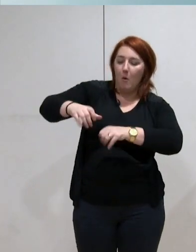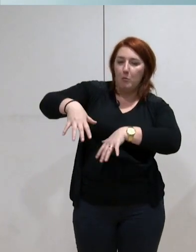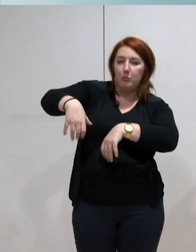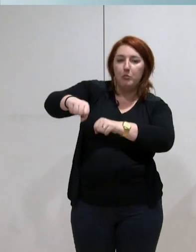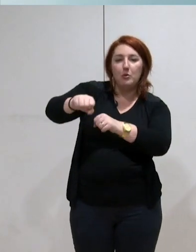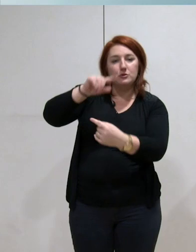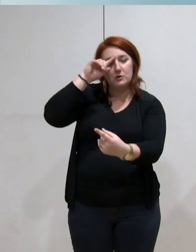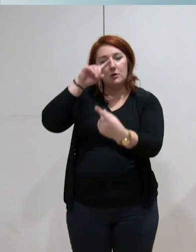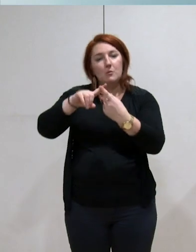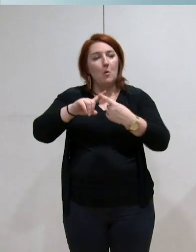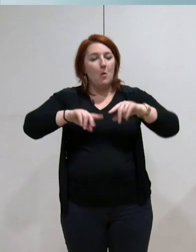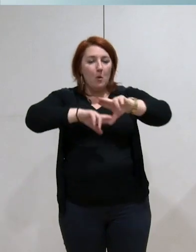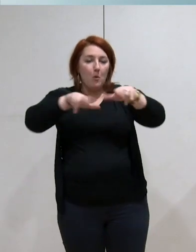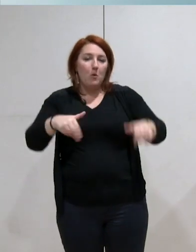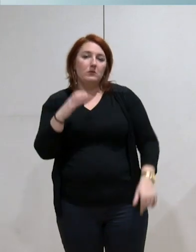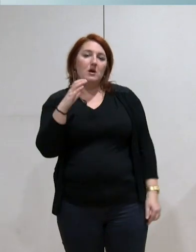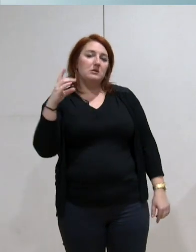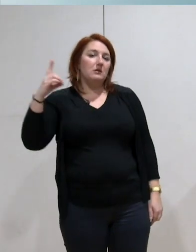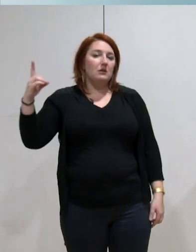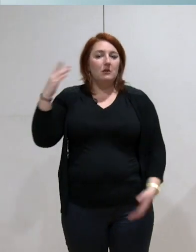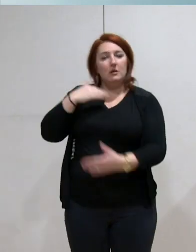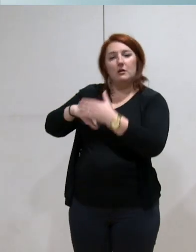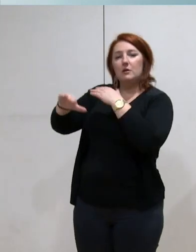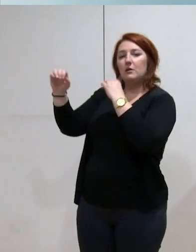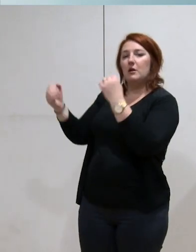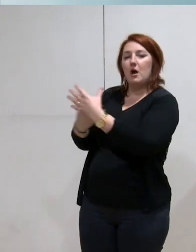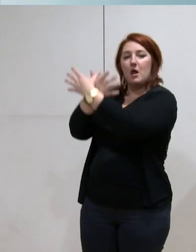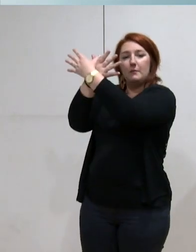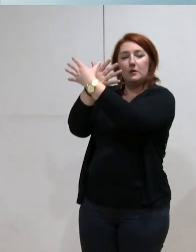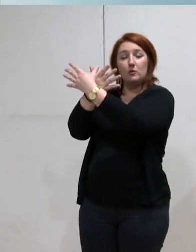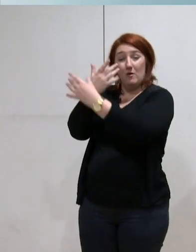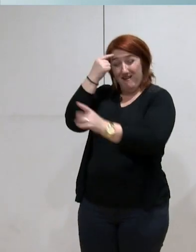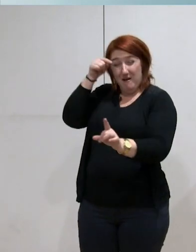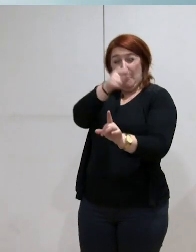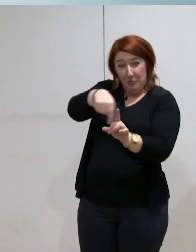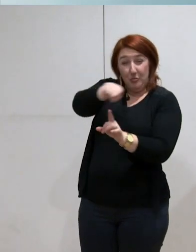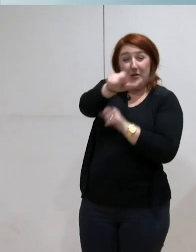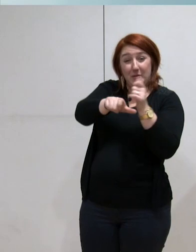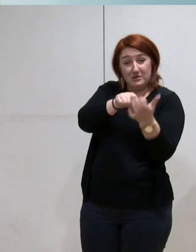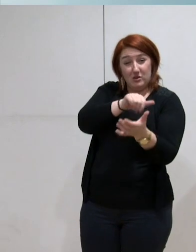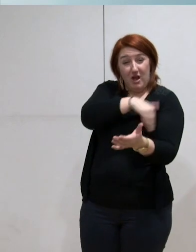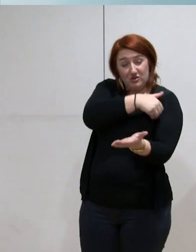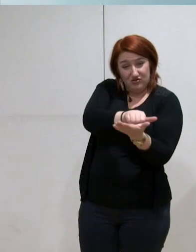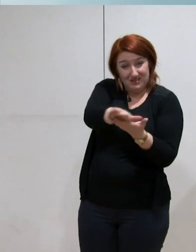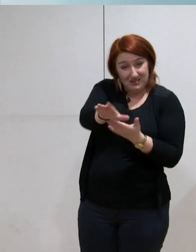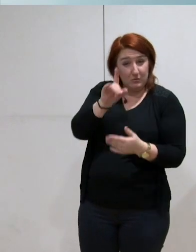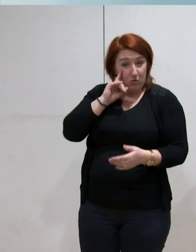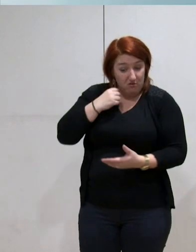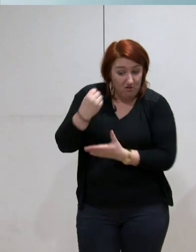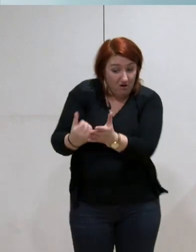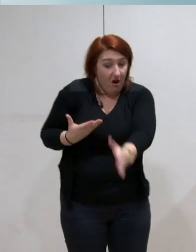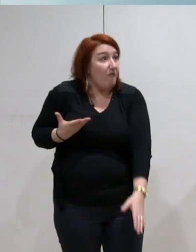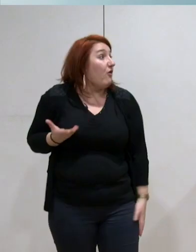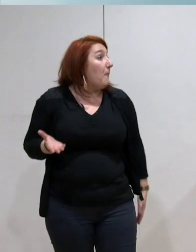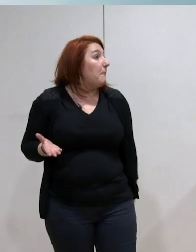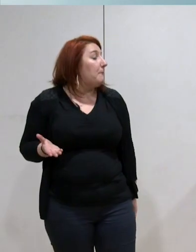à duré déterminé à la Métro d'agent licenciés parce que ce sont les informations n dont nous disposons et